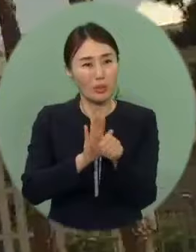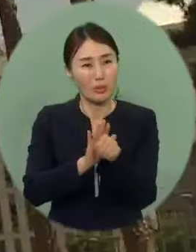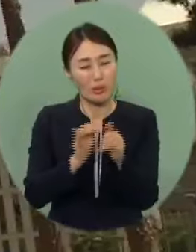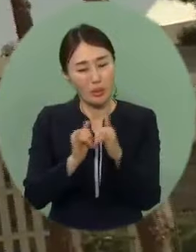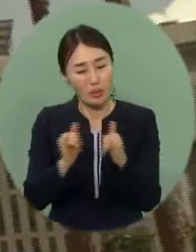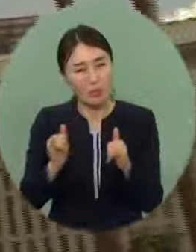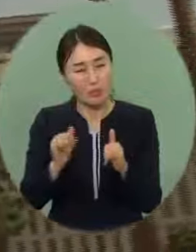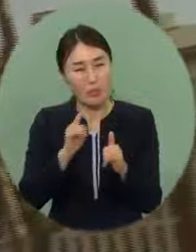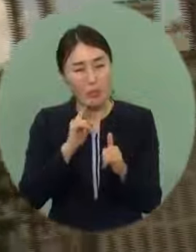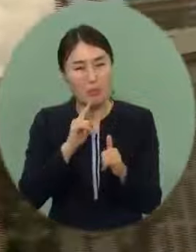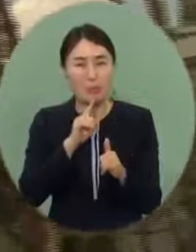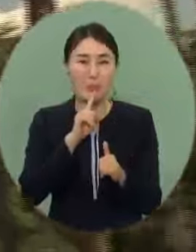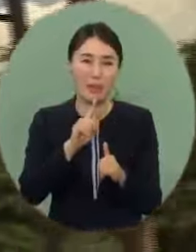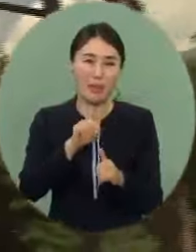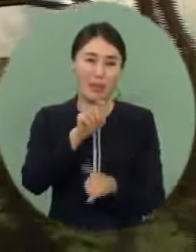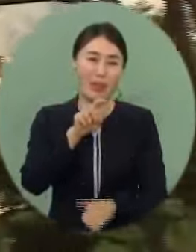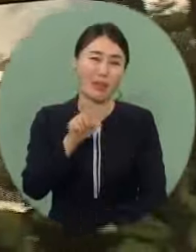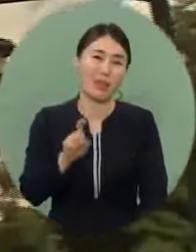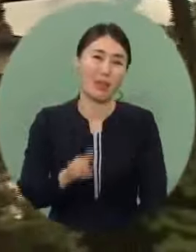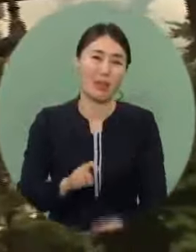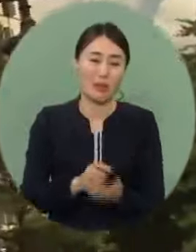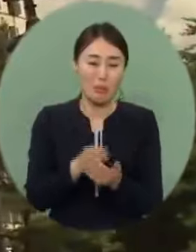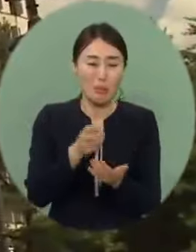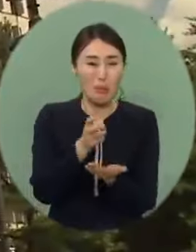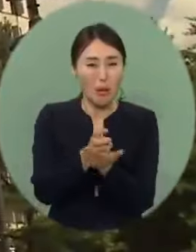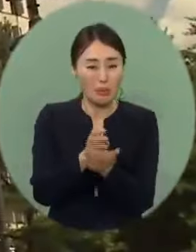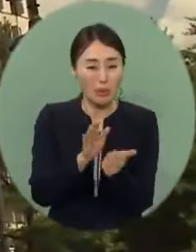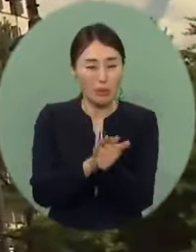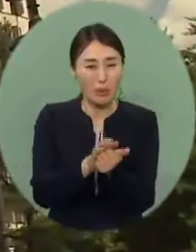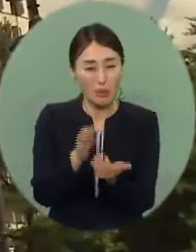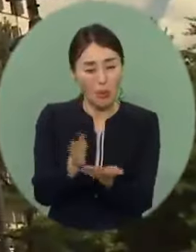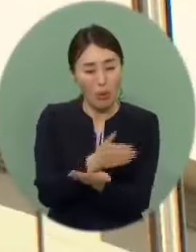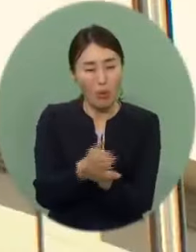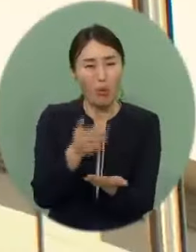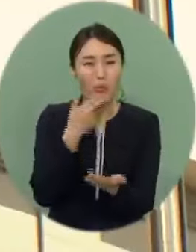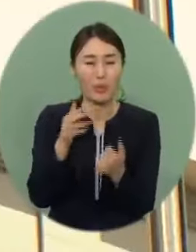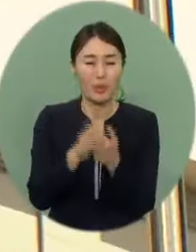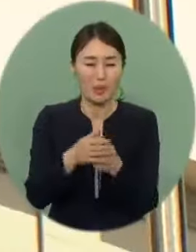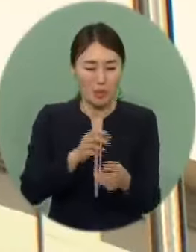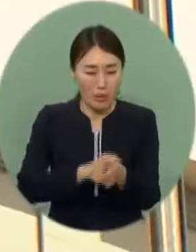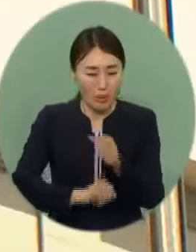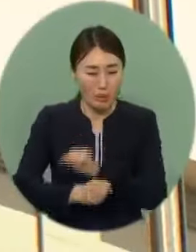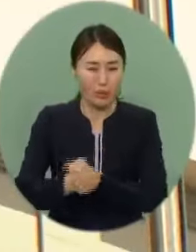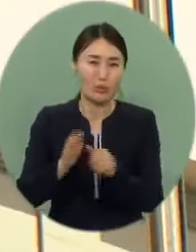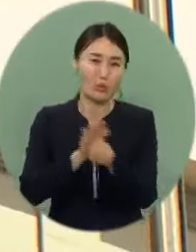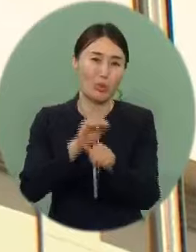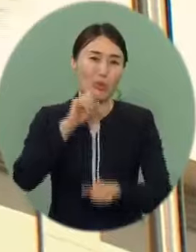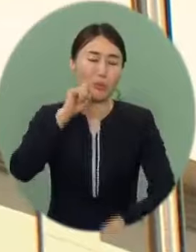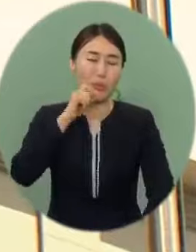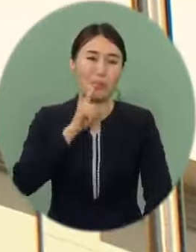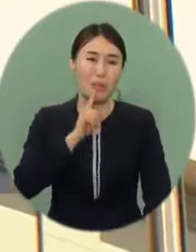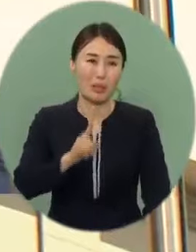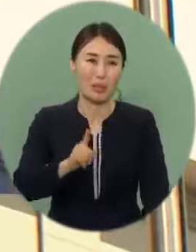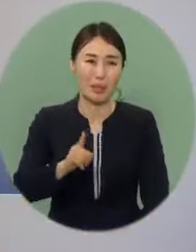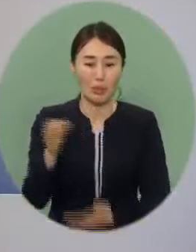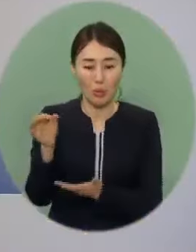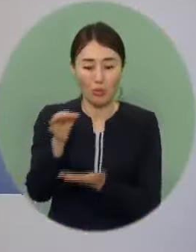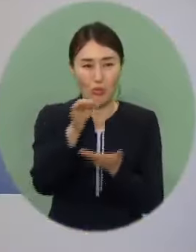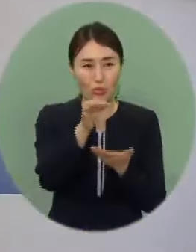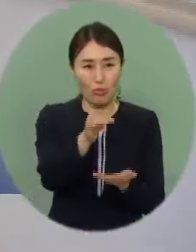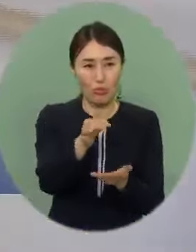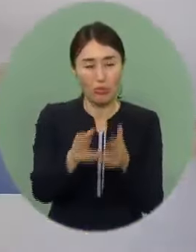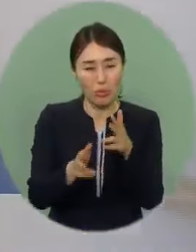올해부터 정부는 법적 지원 근거가 없어 적극적인 지원이 쉽지 않다고 답했습니다 보조금 지급